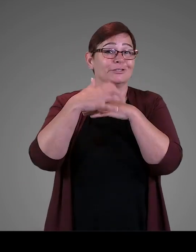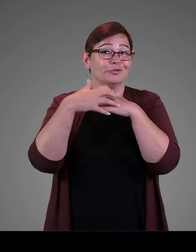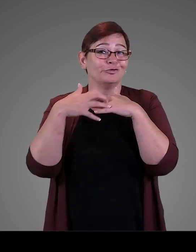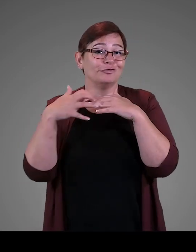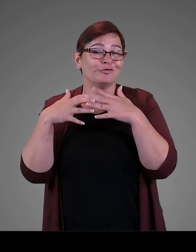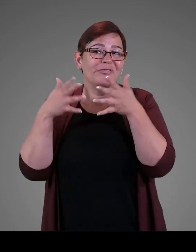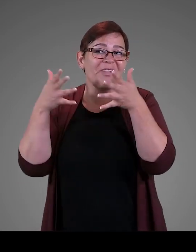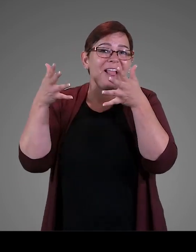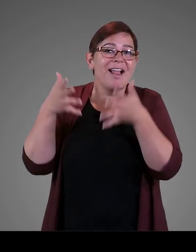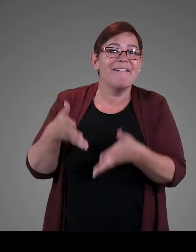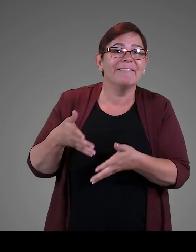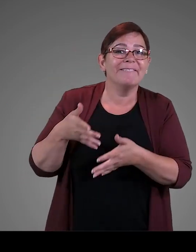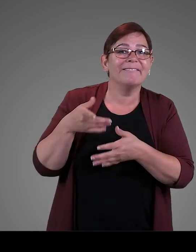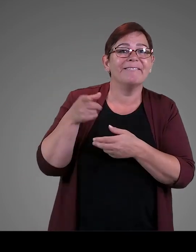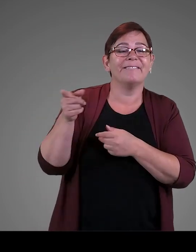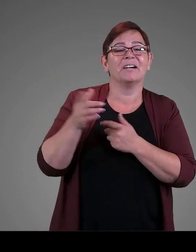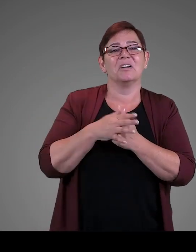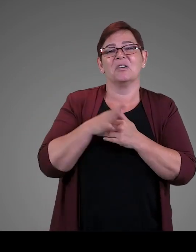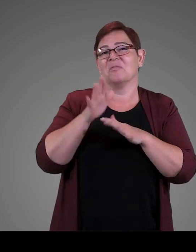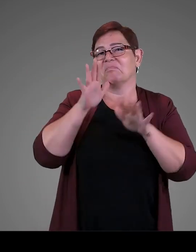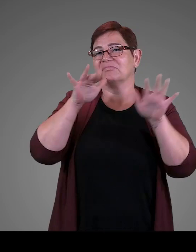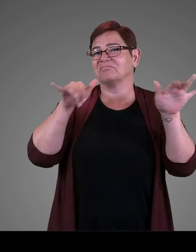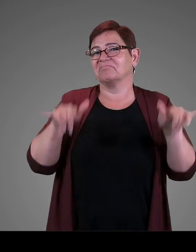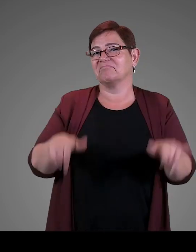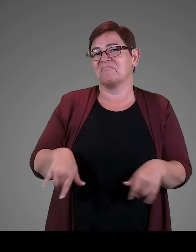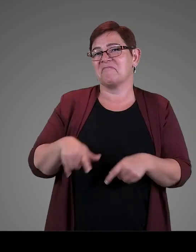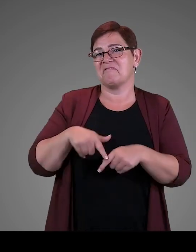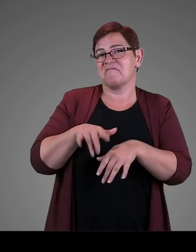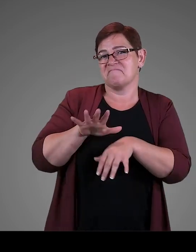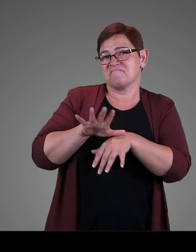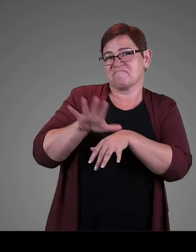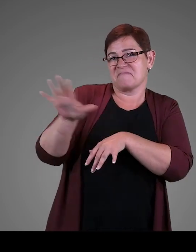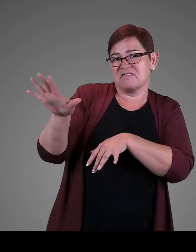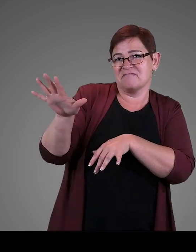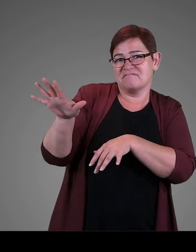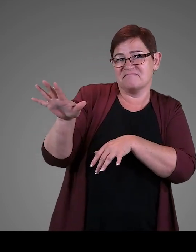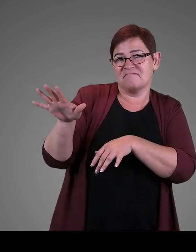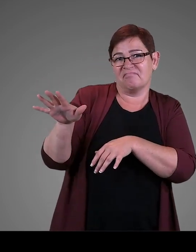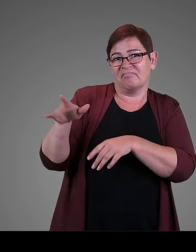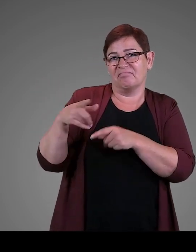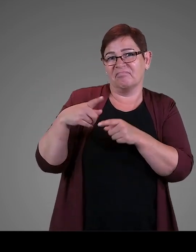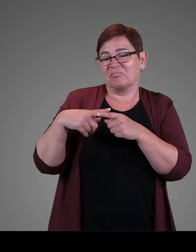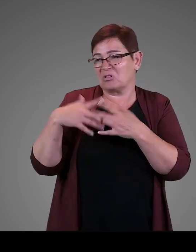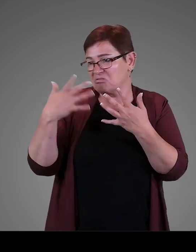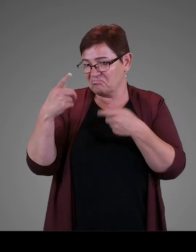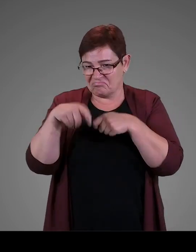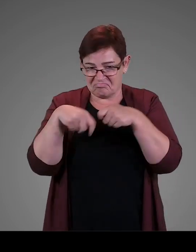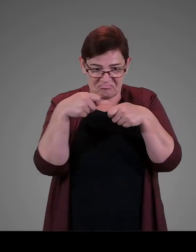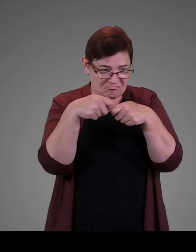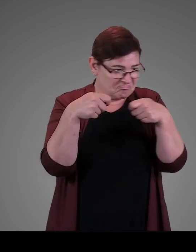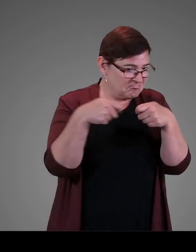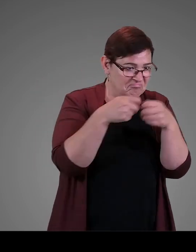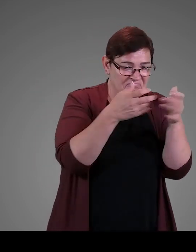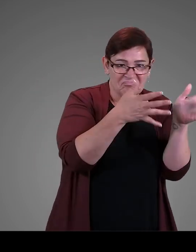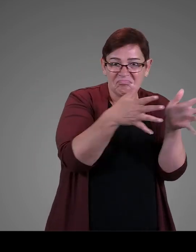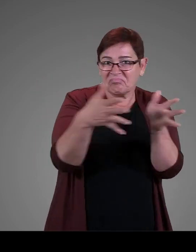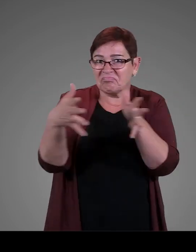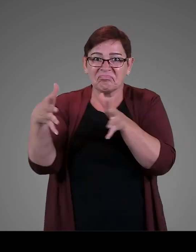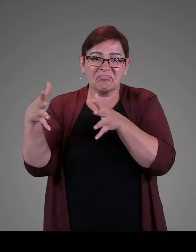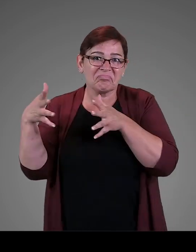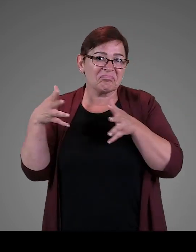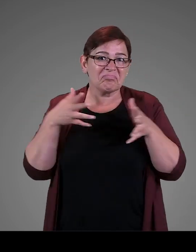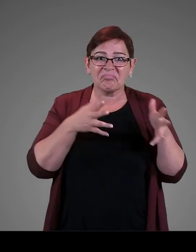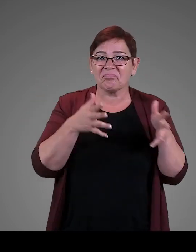Nous, on reste encore jusqu'à sûrement 5 heures ici pour finaliser un petit peu. Donc, je vous invite